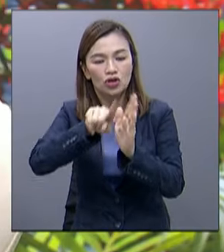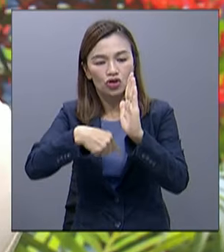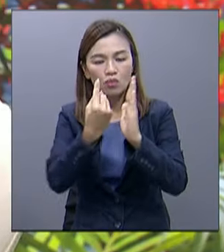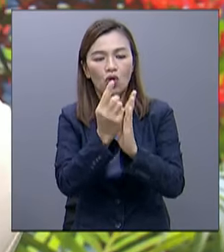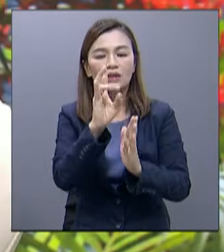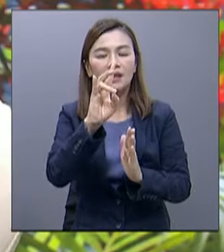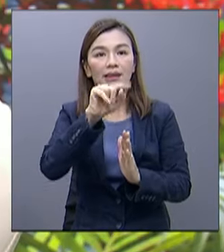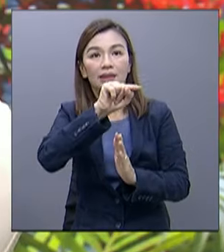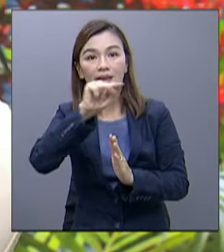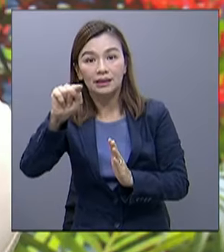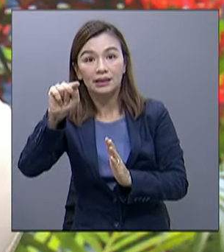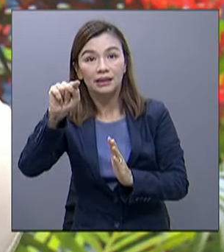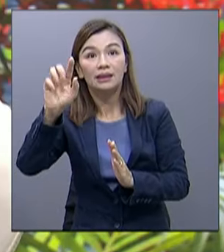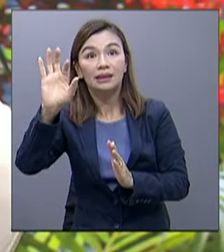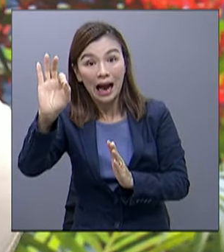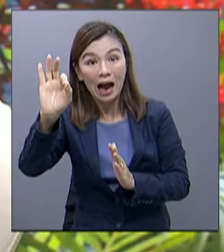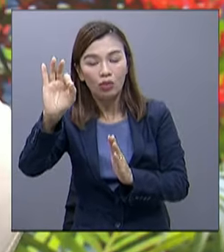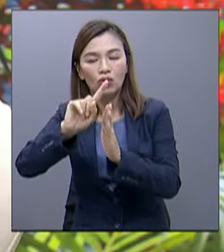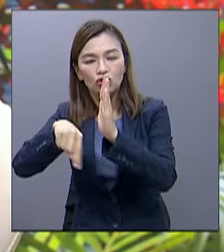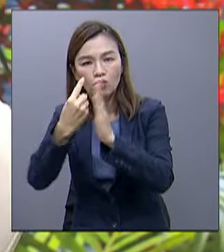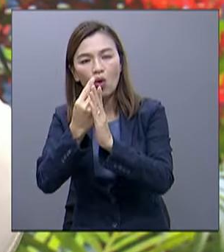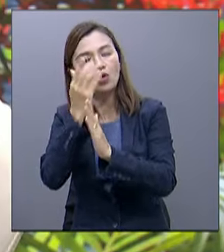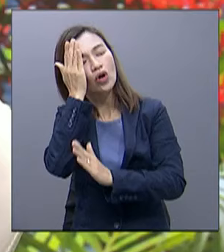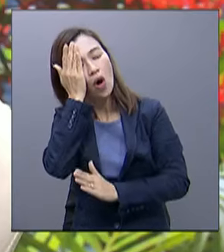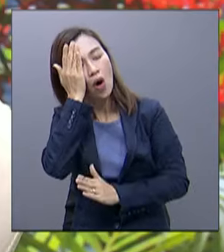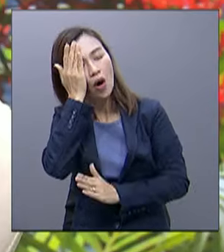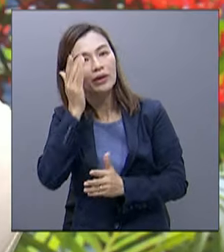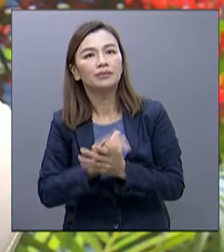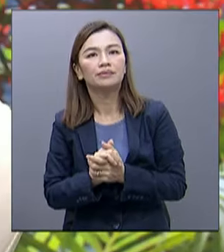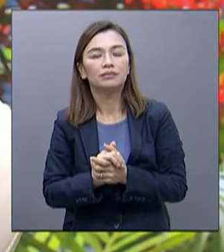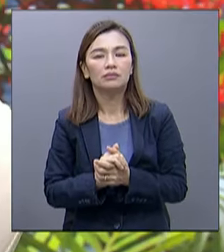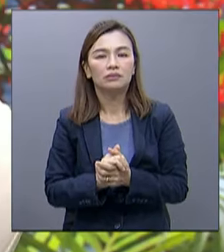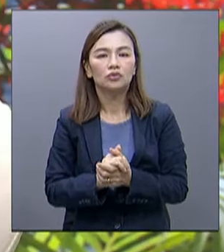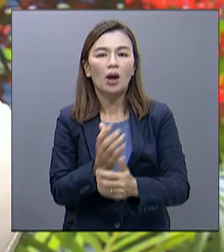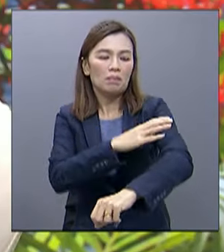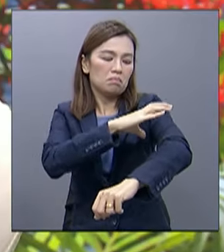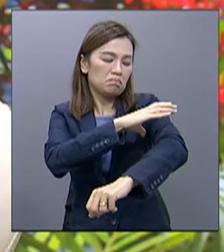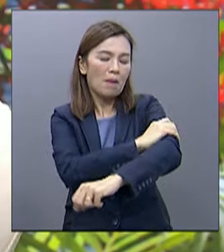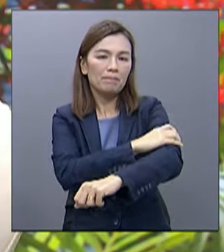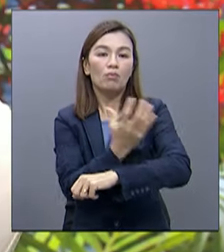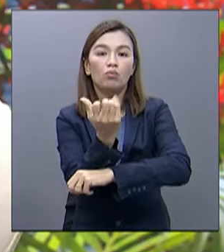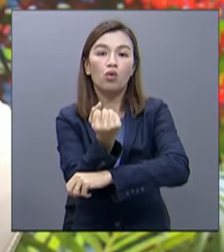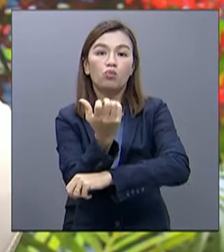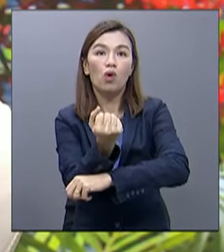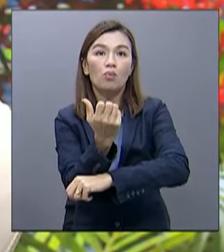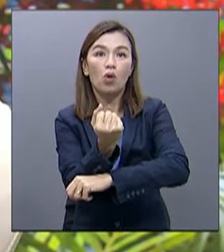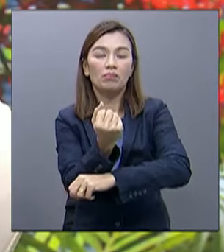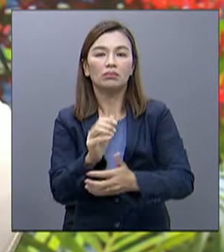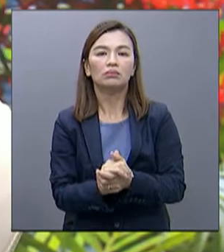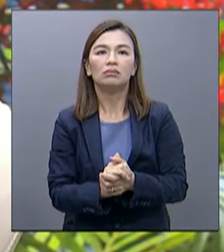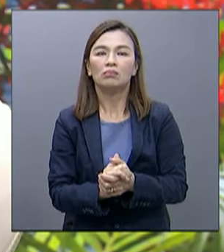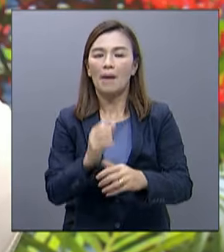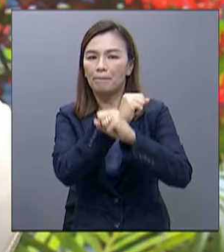ต่อสัปดาห์เอ้ยโทษต่อต่อคืนต่อคืนะครับอขควายก็คือความดันนะครับความดันถ้าเราไม่เป็นโรคความนอนหสูงดี